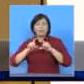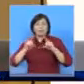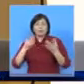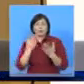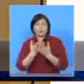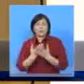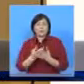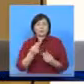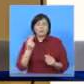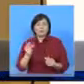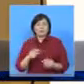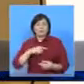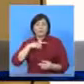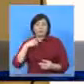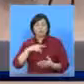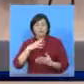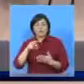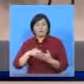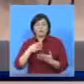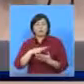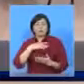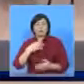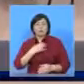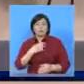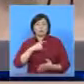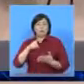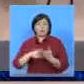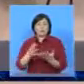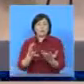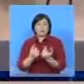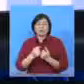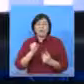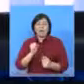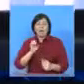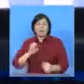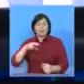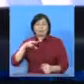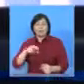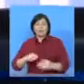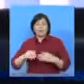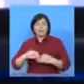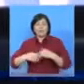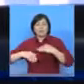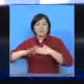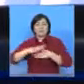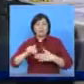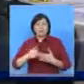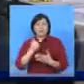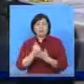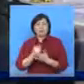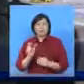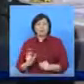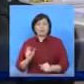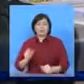сельчане обращаются с разными запросами. Однако многих волнуют вопросы получения социальной помощи и земли. Самое главное, что